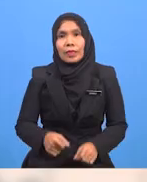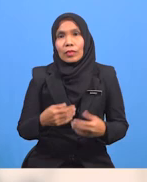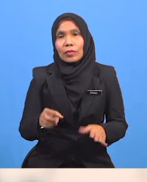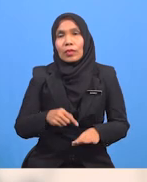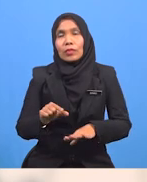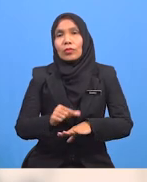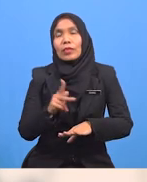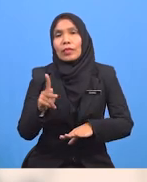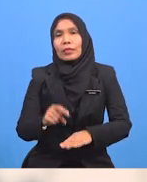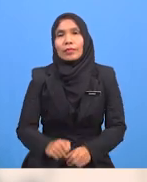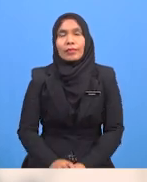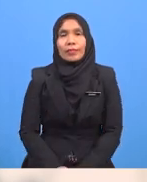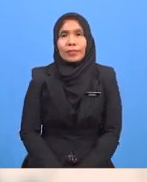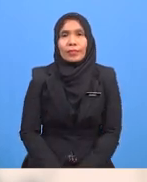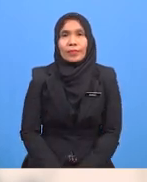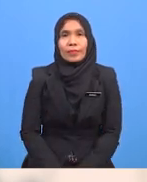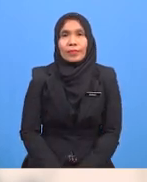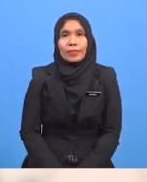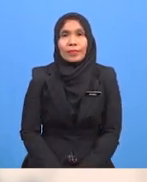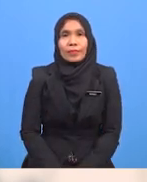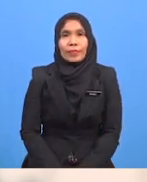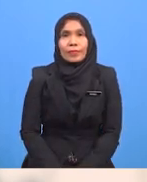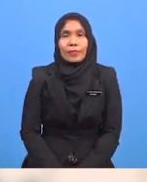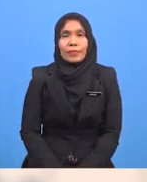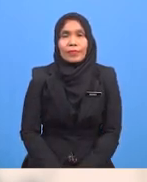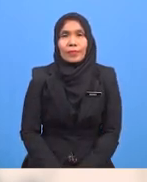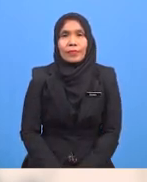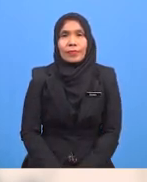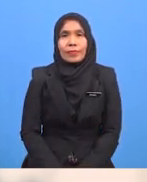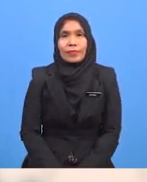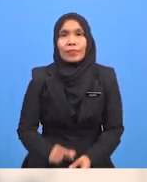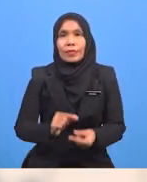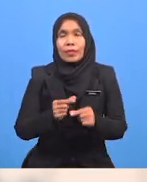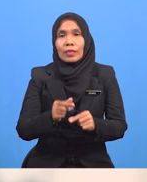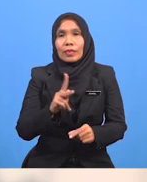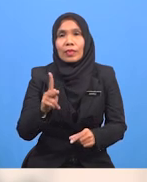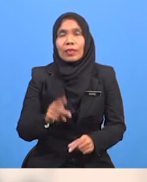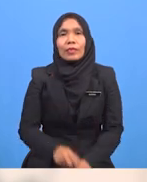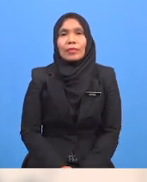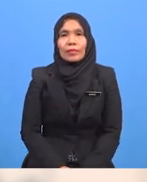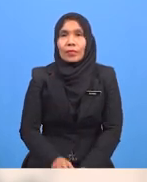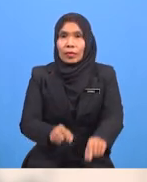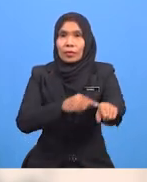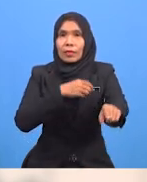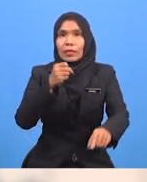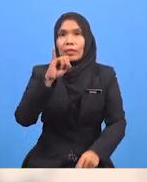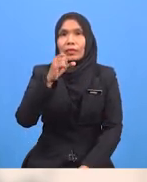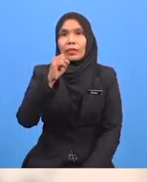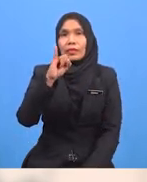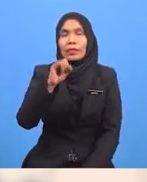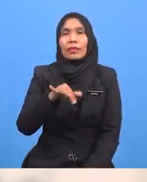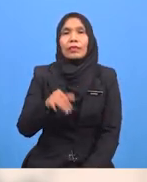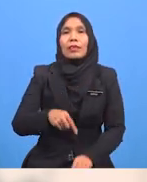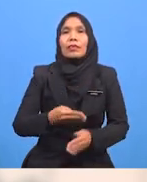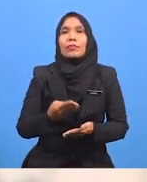contoh keempat tadi Hai gantikan panjang sisi-sisi yang diberikan dalam